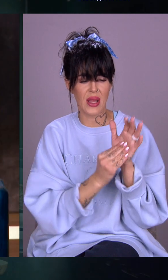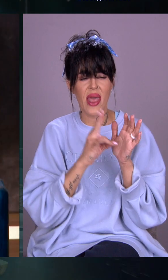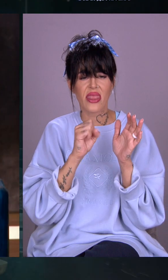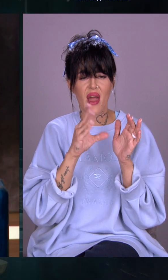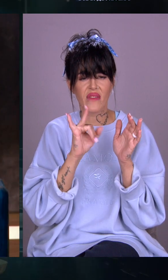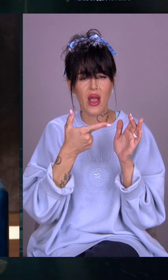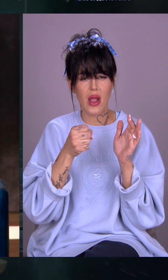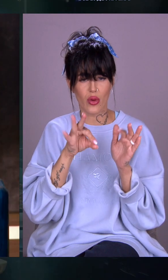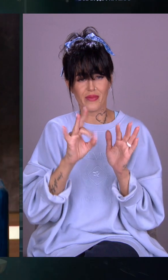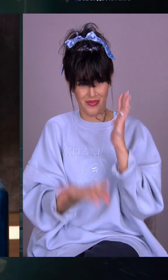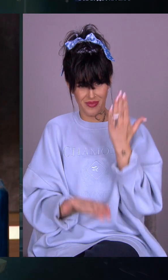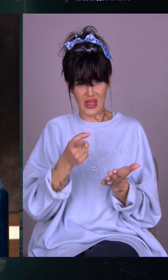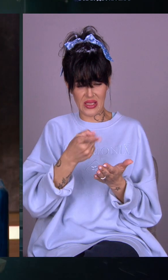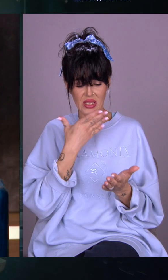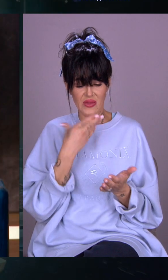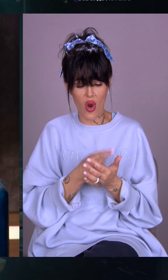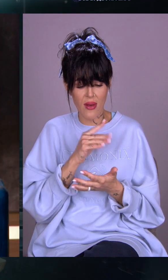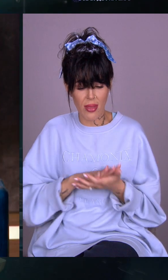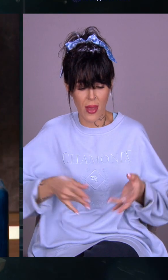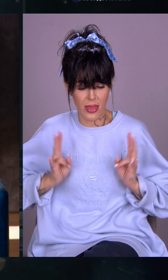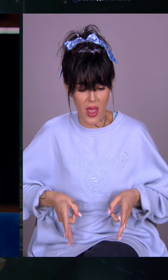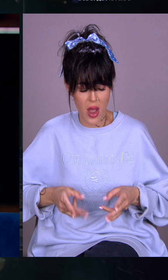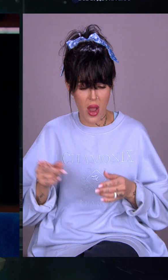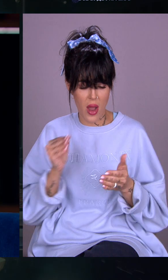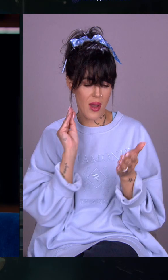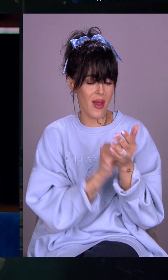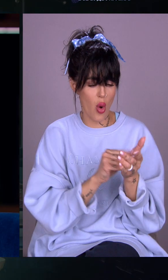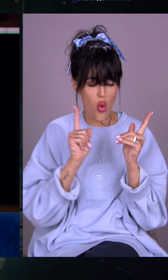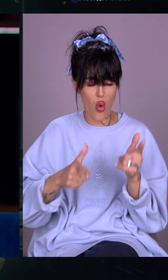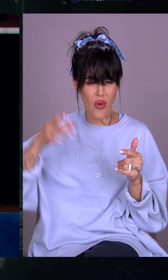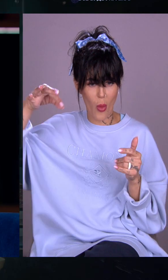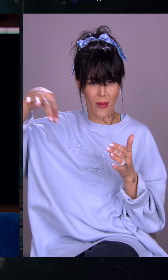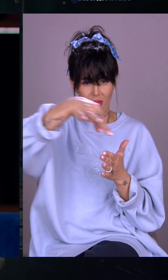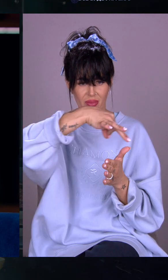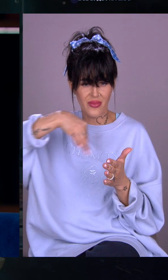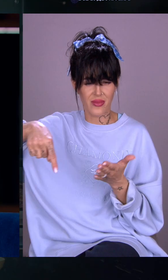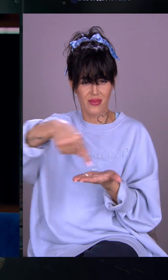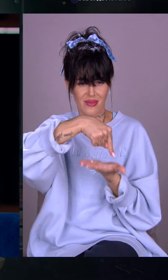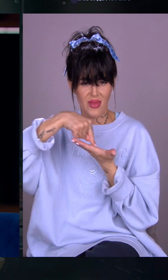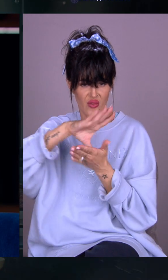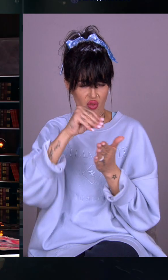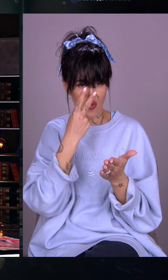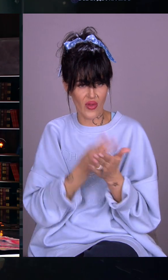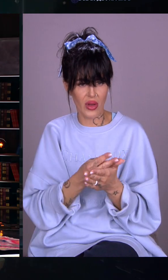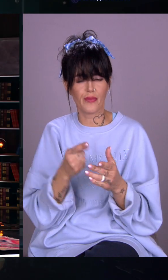важливо. Фактично тепер поранена людина чи, наприклад, його сім'я може зайти і покроково подивитися,